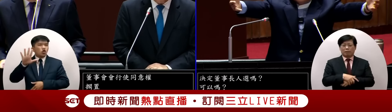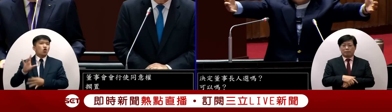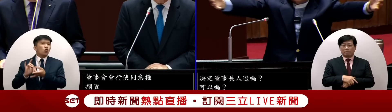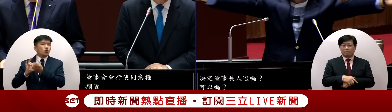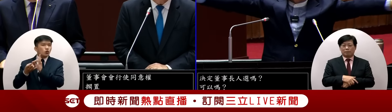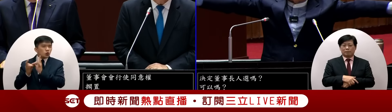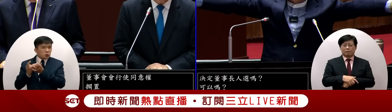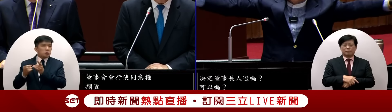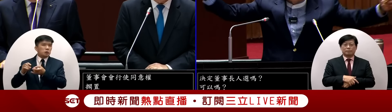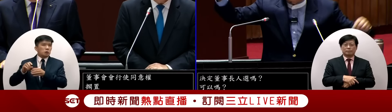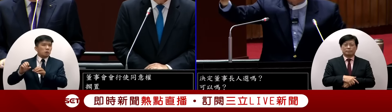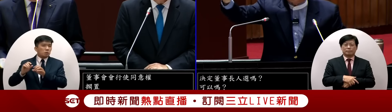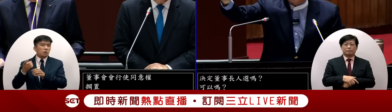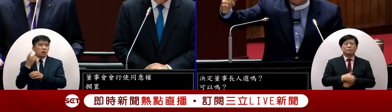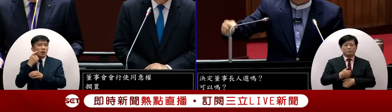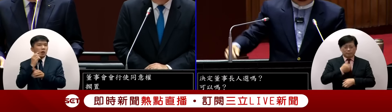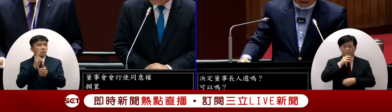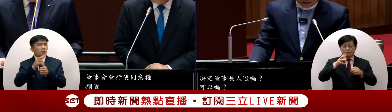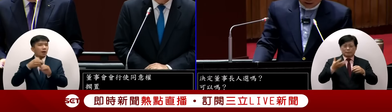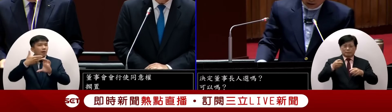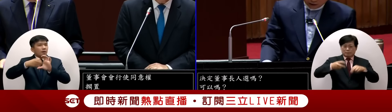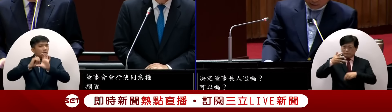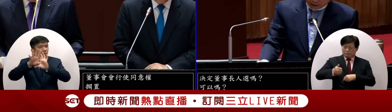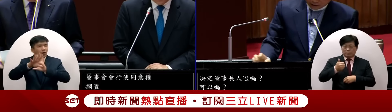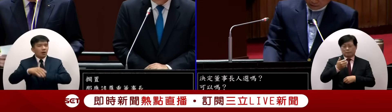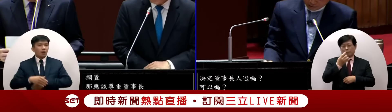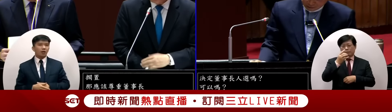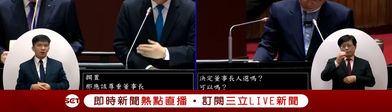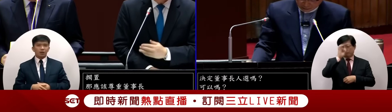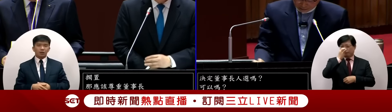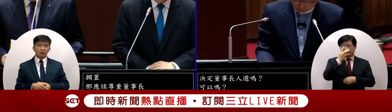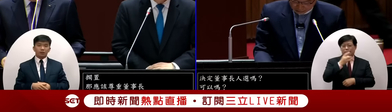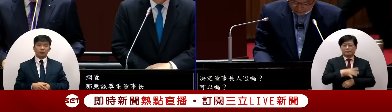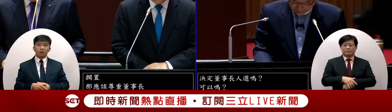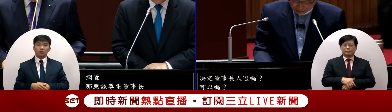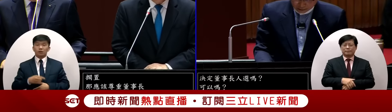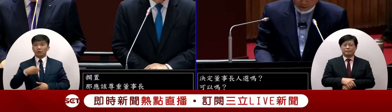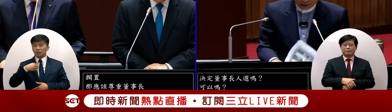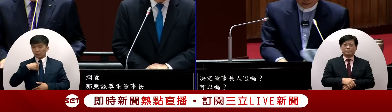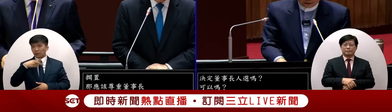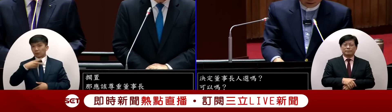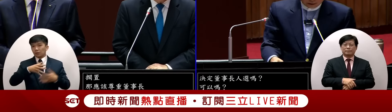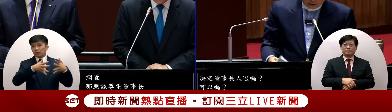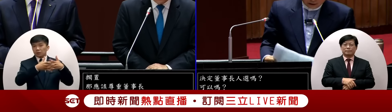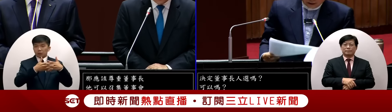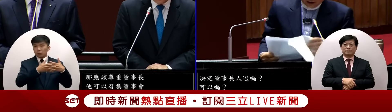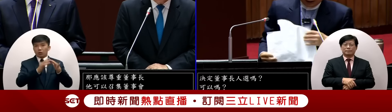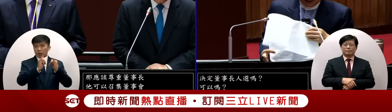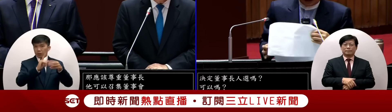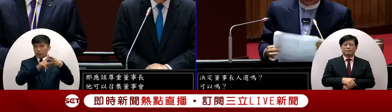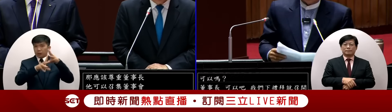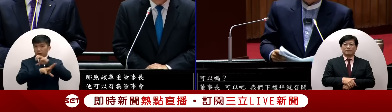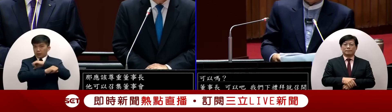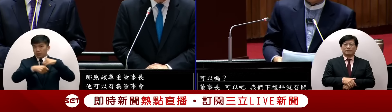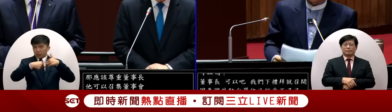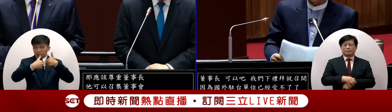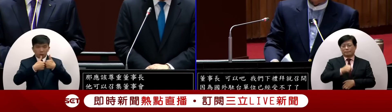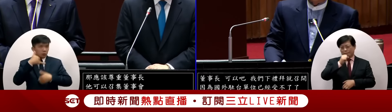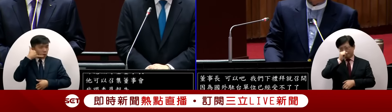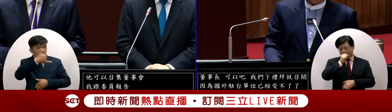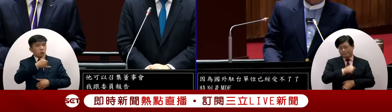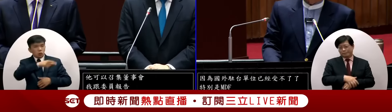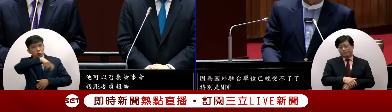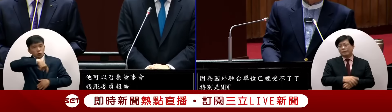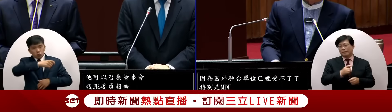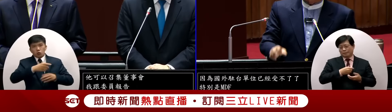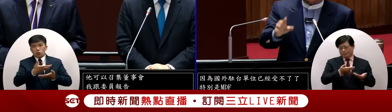啊， 就透过媒体放出来。 执、這個、行长、啊， 事实上。我们跟那个美国的民主基金会哈，我们联系管道很好。